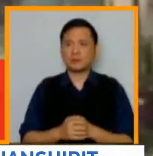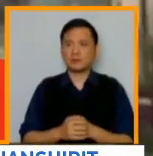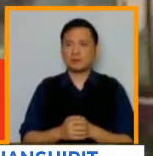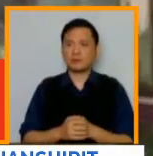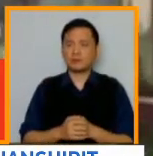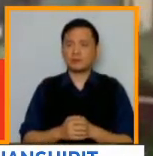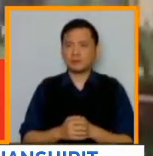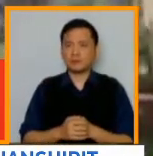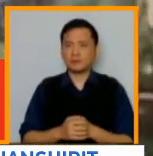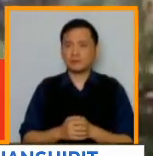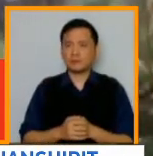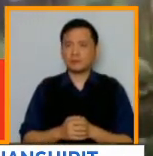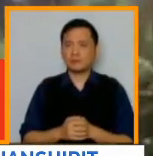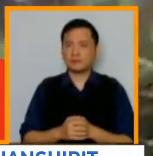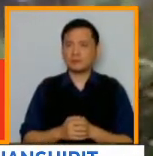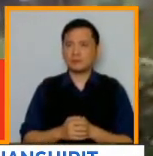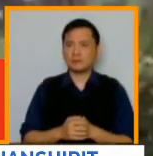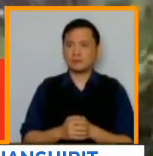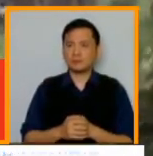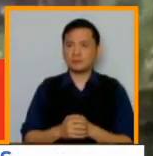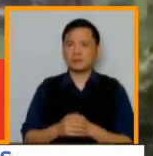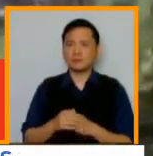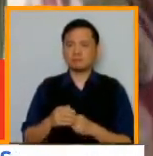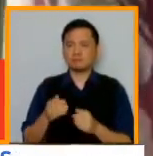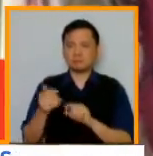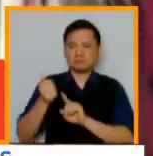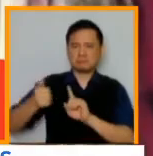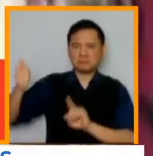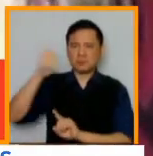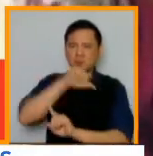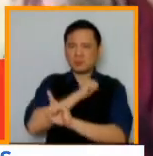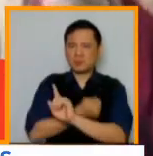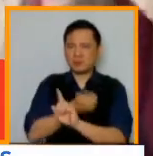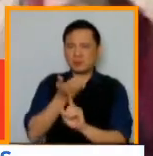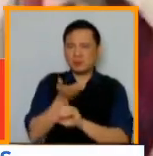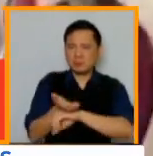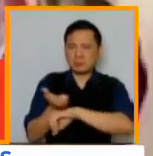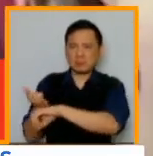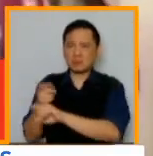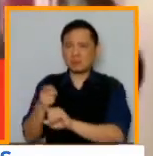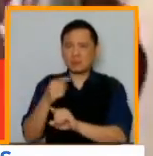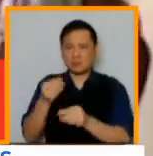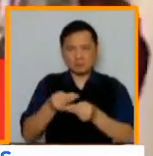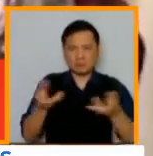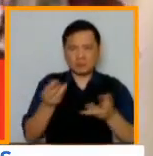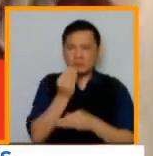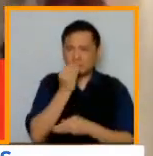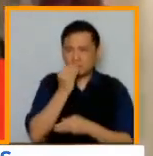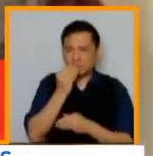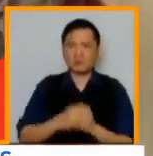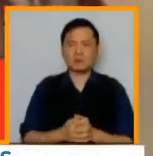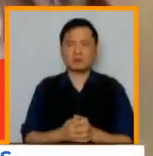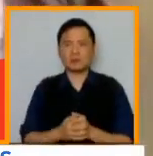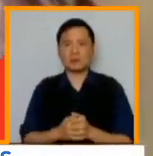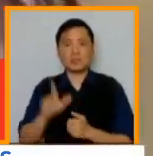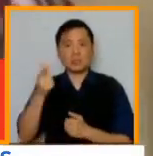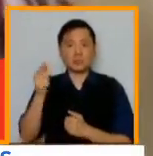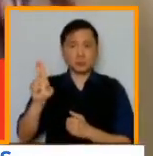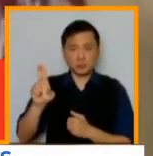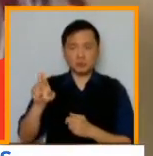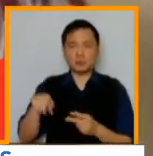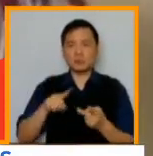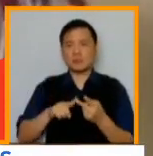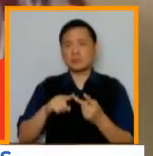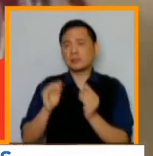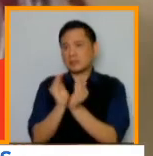Ports Authority Management kung saan andun po sila nag-i-stay. Supported din po ng local government unit and DSWD yung pagpo-provide